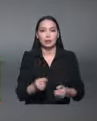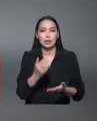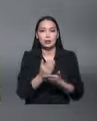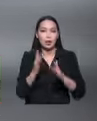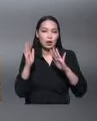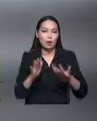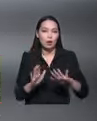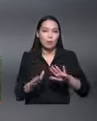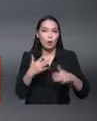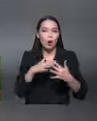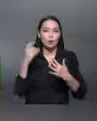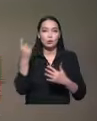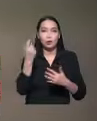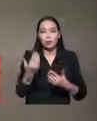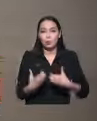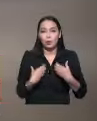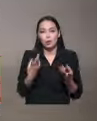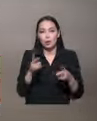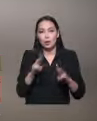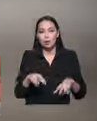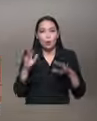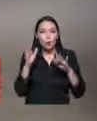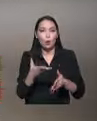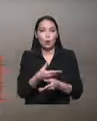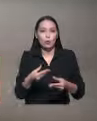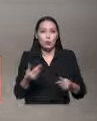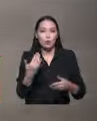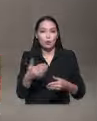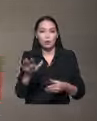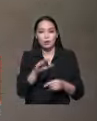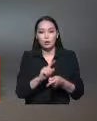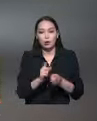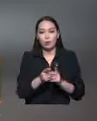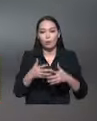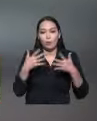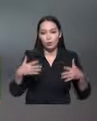мамандарының айтуынша қорқатын ештеңе жоқ, ал жауынның көктемгі дала жұмыстарына пайдасы зор дейді.